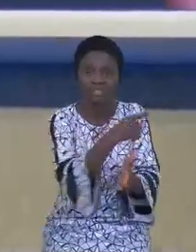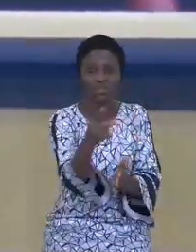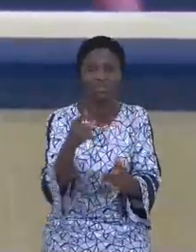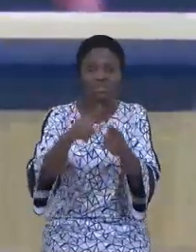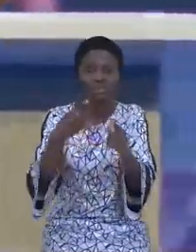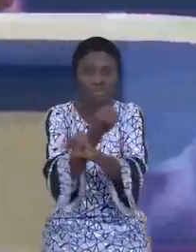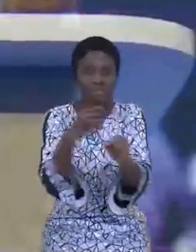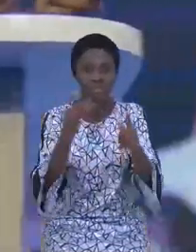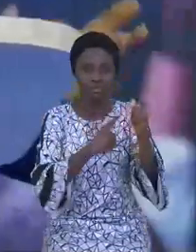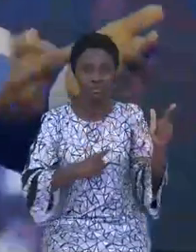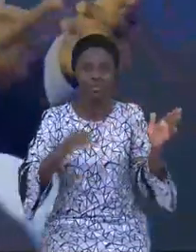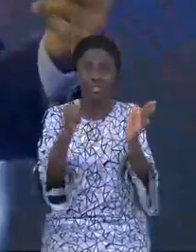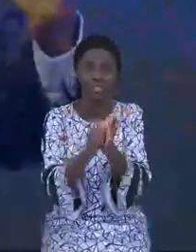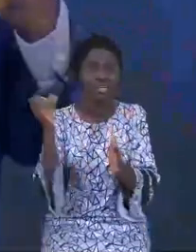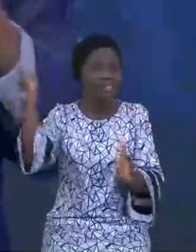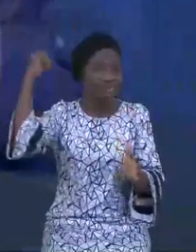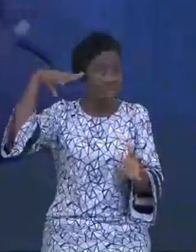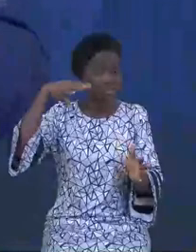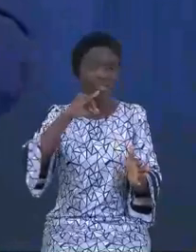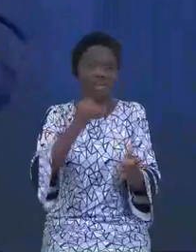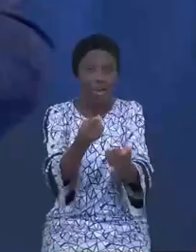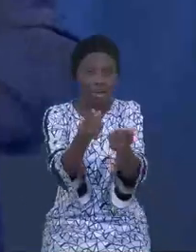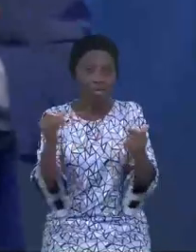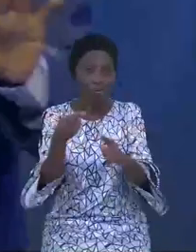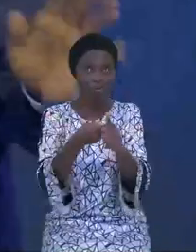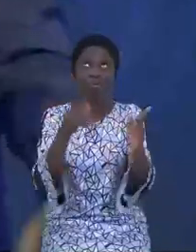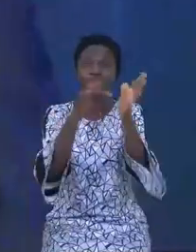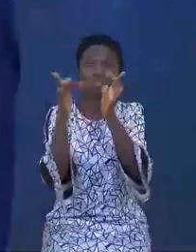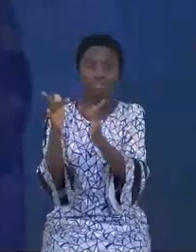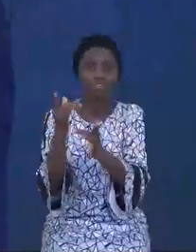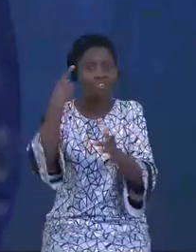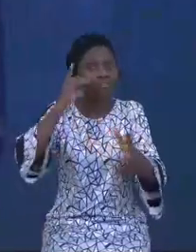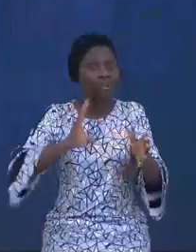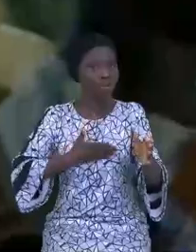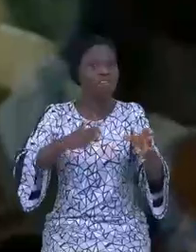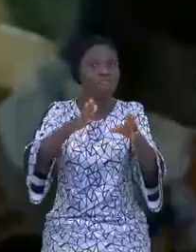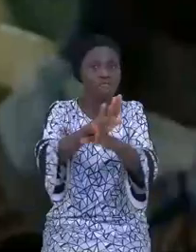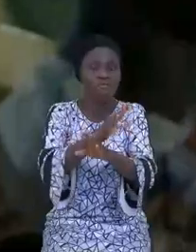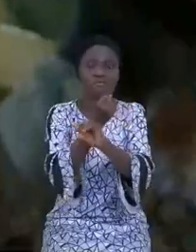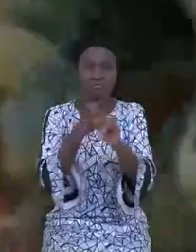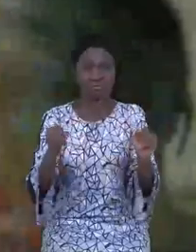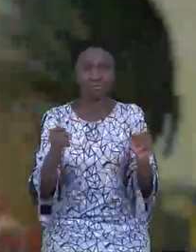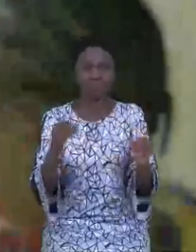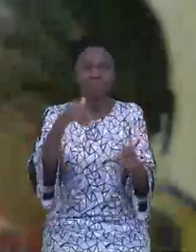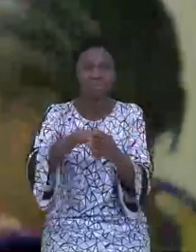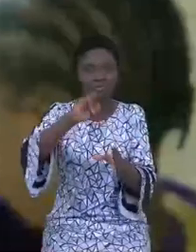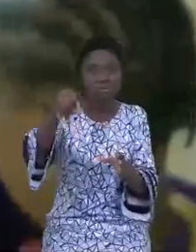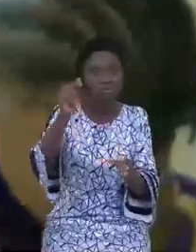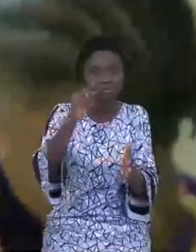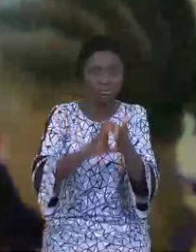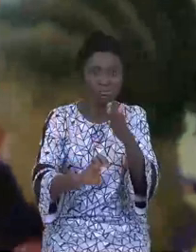Seigneur. Cette grâce venant de Jésus pour notre plein salut. En Jean au chapitre